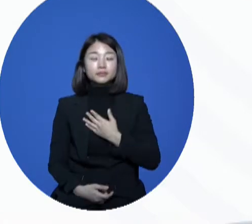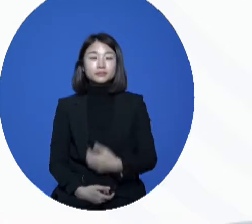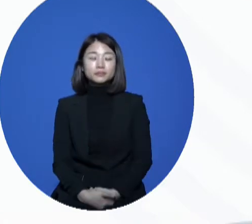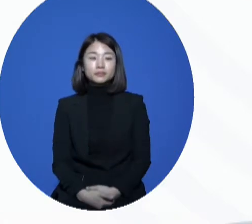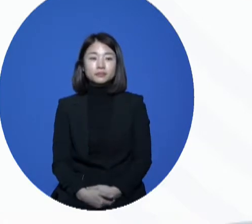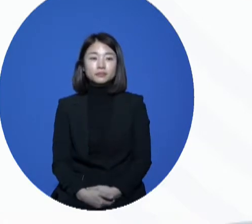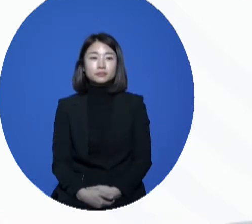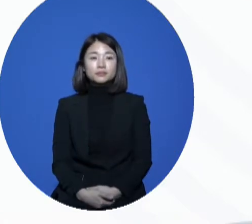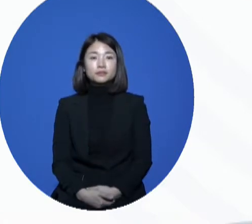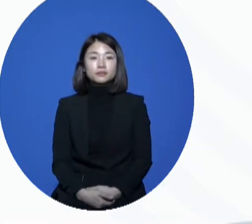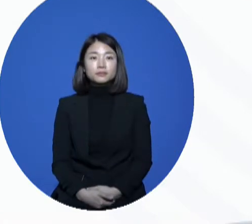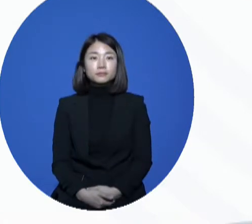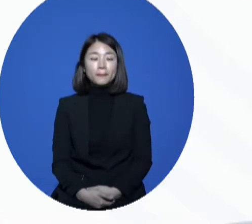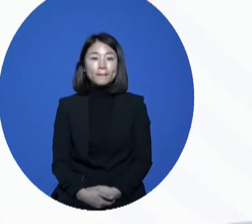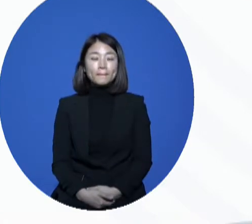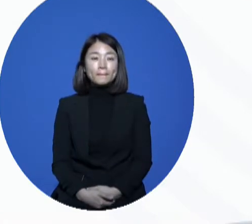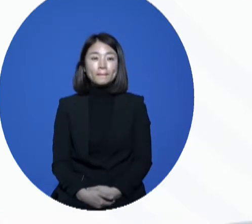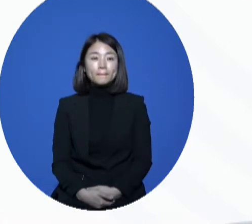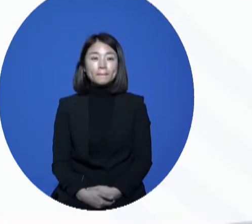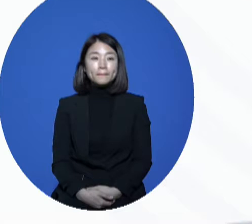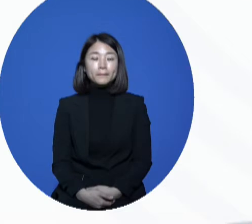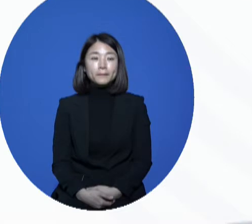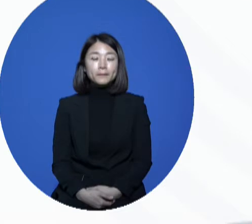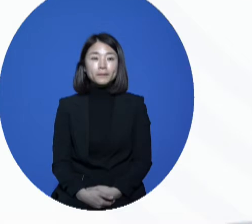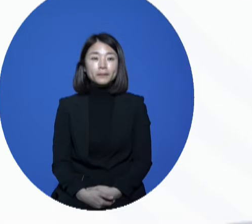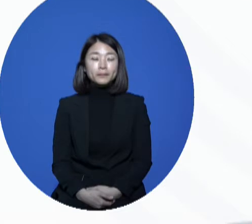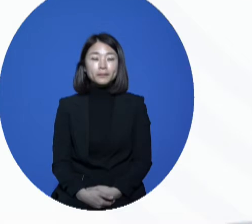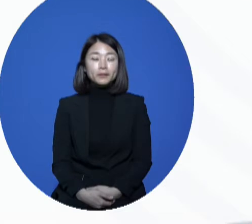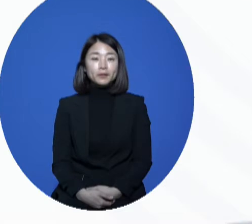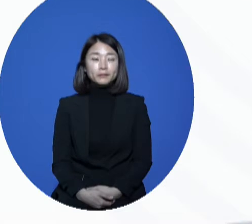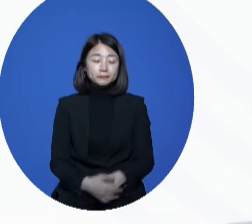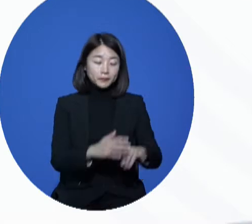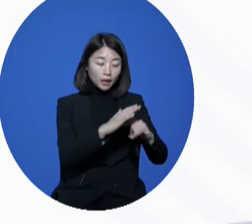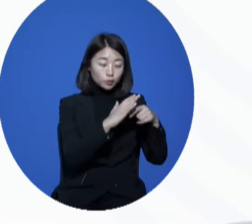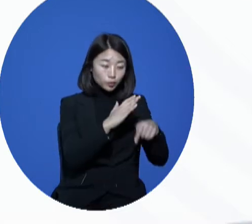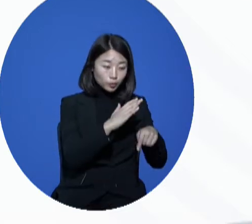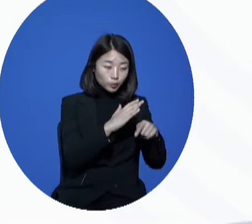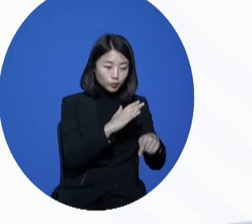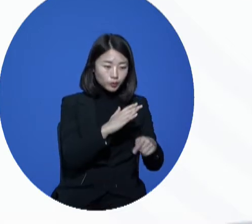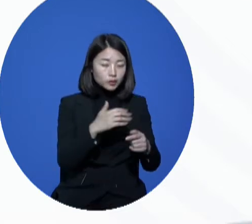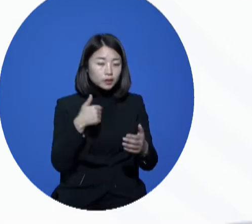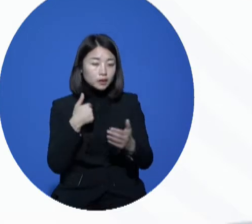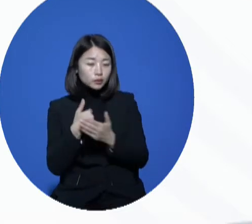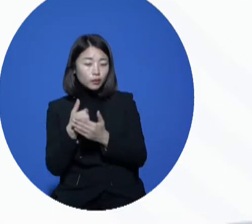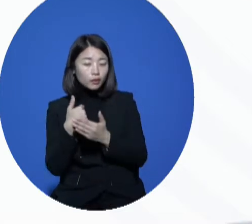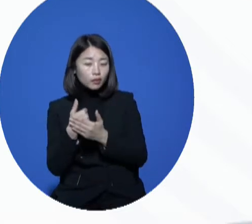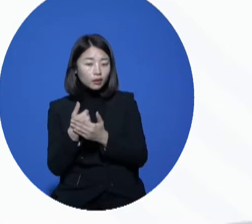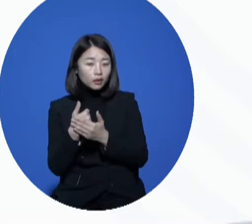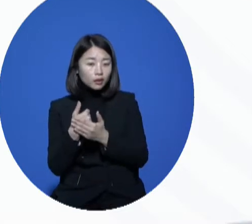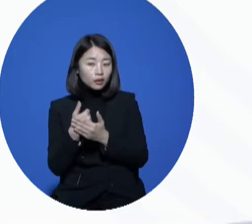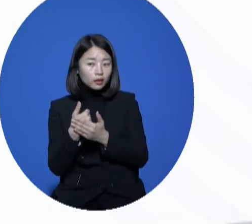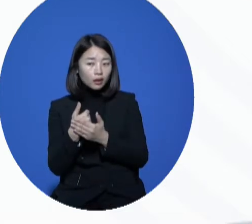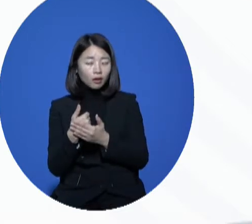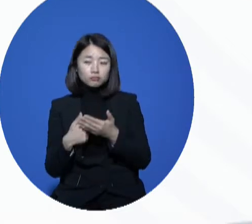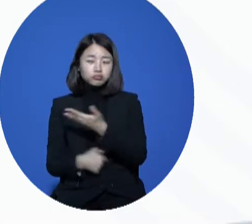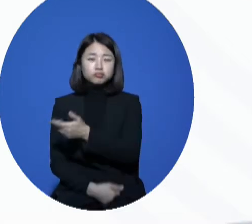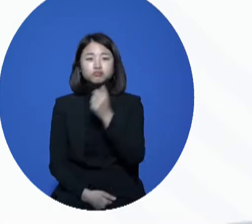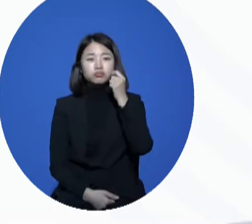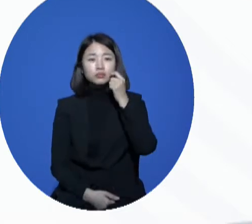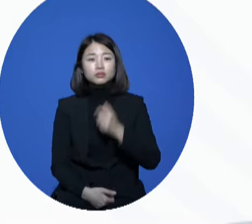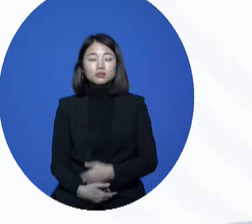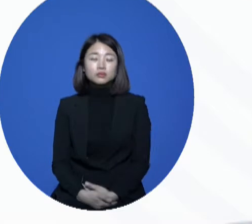생각합니다. 그래서 어떠한 형태의 가족에 의한 지원을 받지 못한 상황이